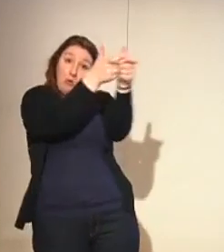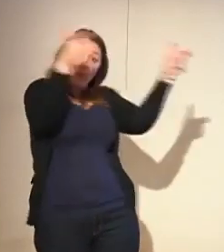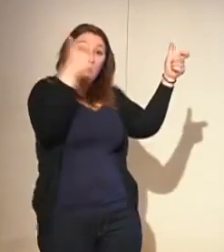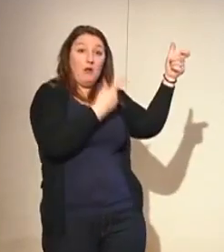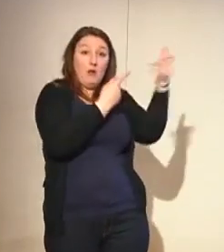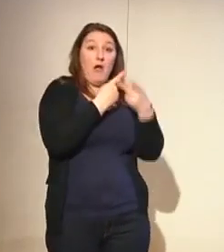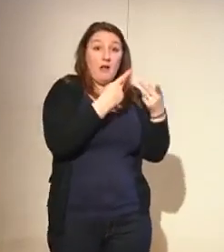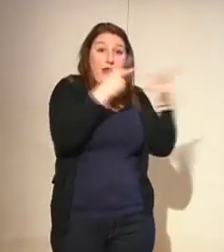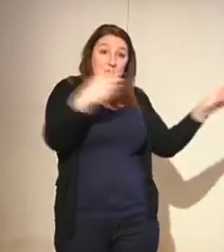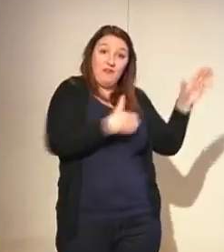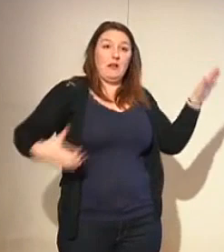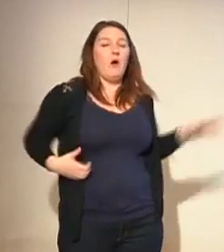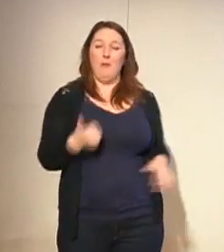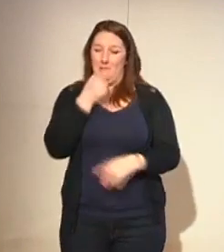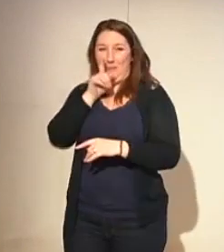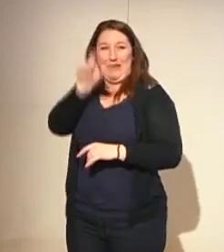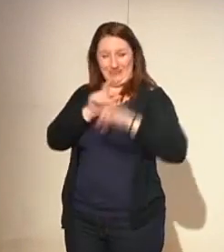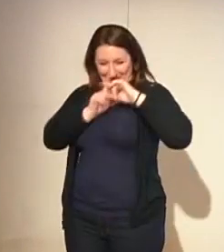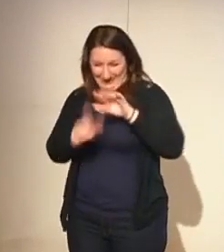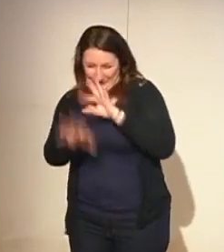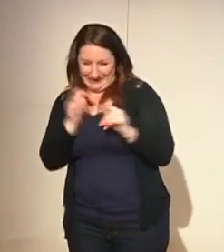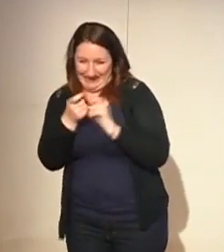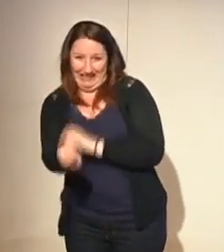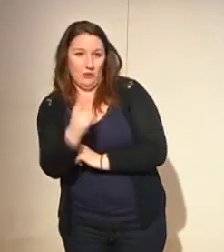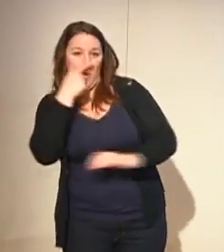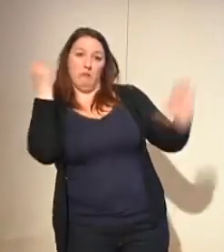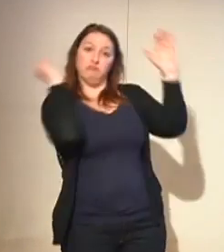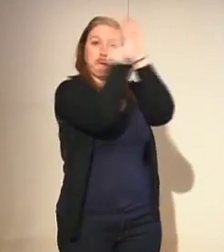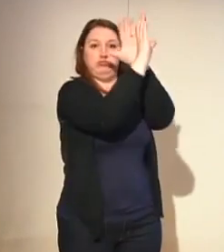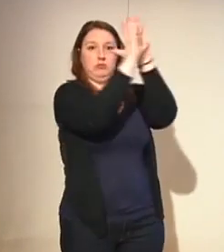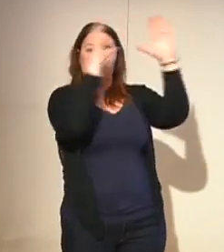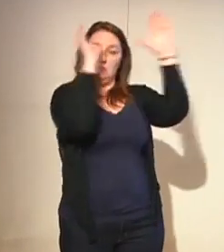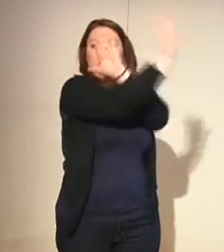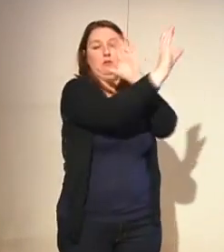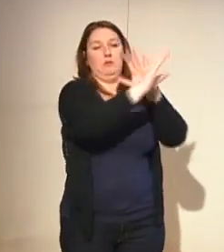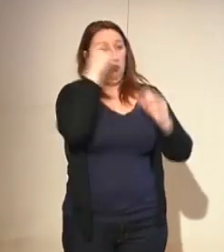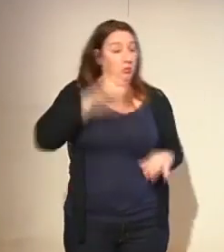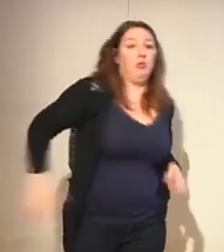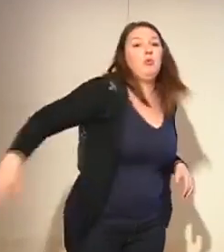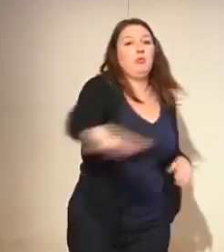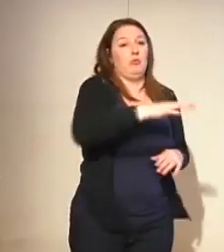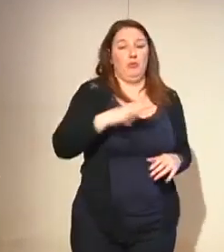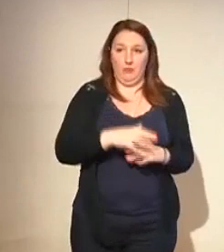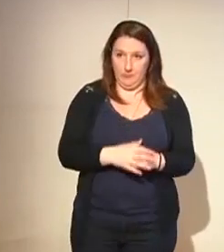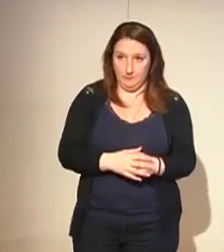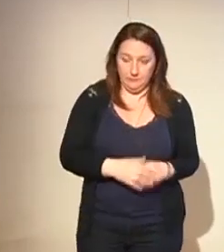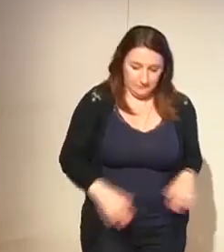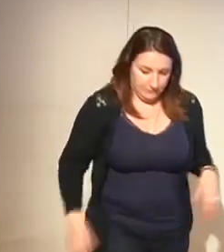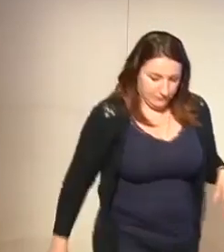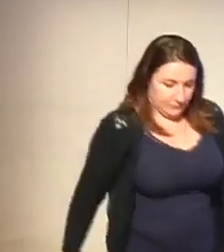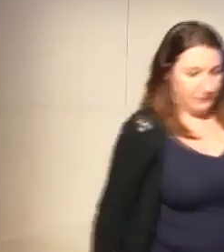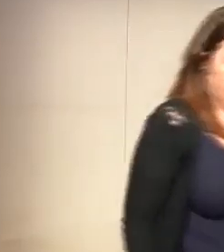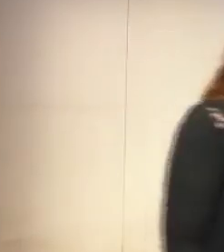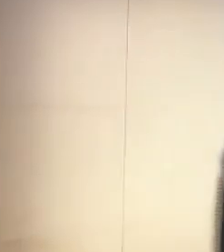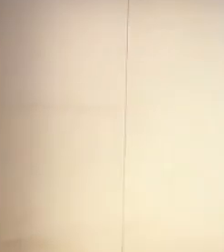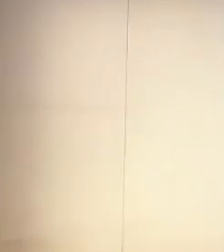à qui ils attribuent leur excédent donc ce genre de débat a quand même certaines vertu nous voyons que malgré cette ligne de